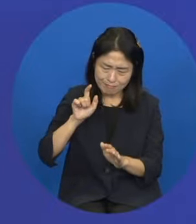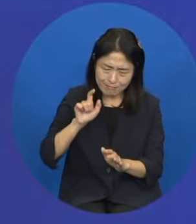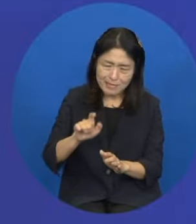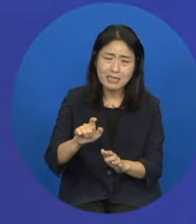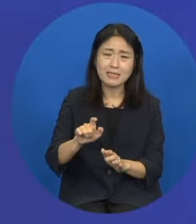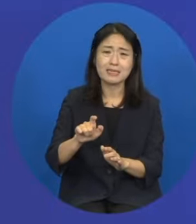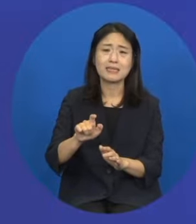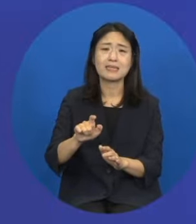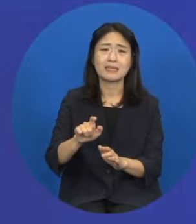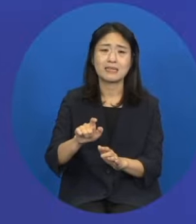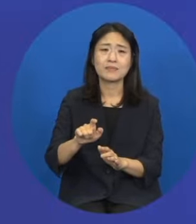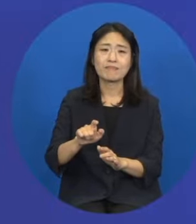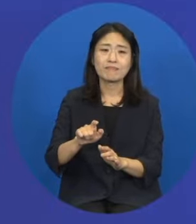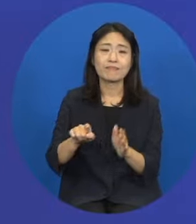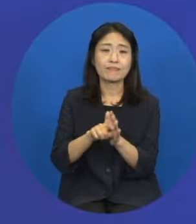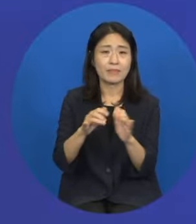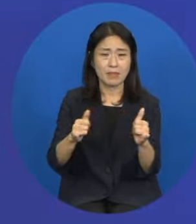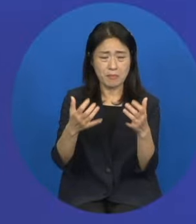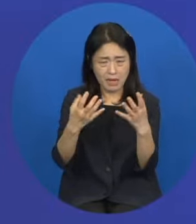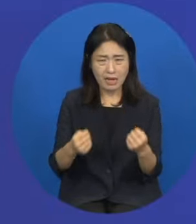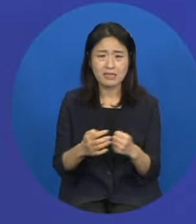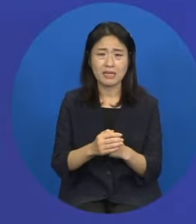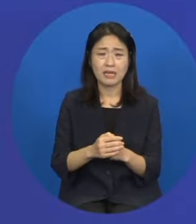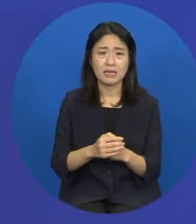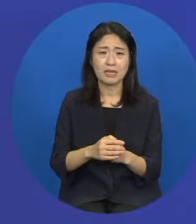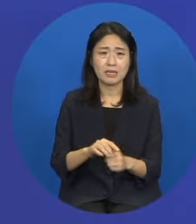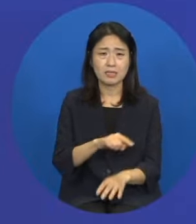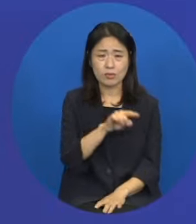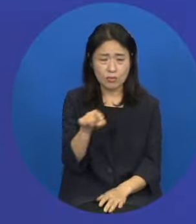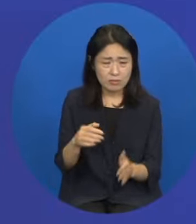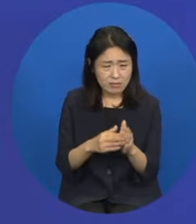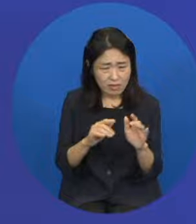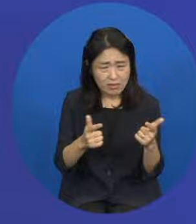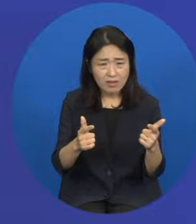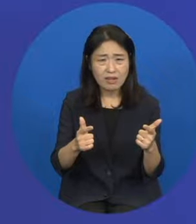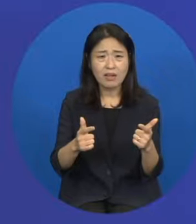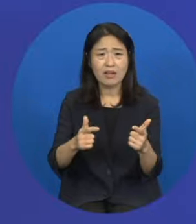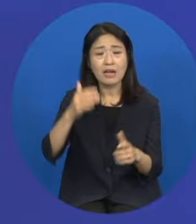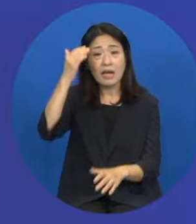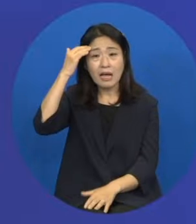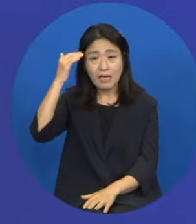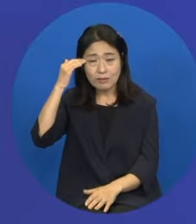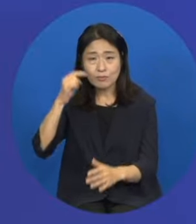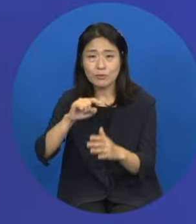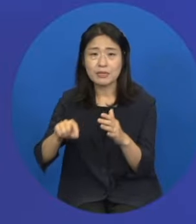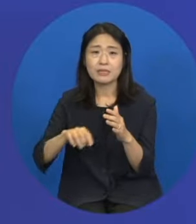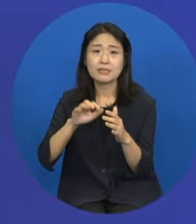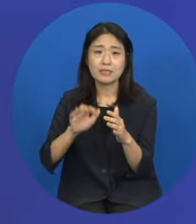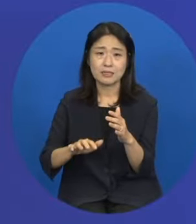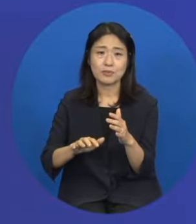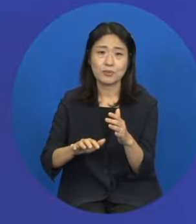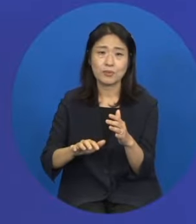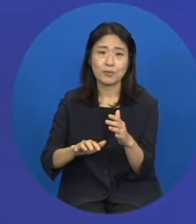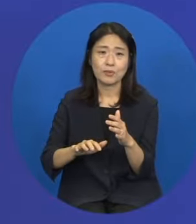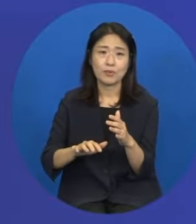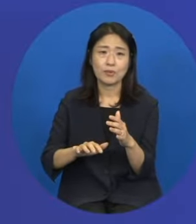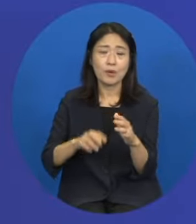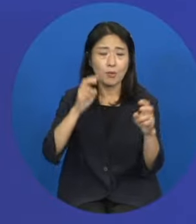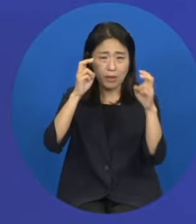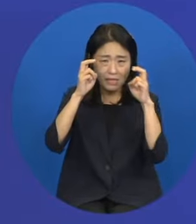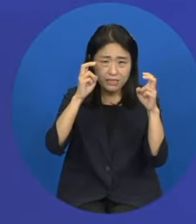많습니다 그런데 그들만이 아니고요 한국에서도 직장에서